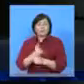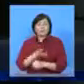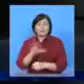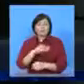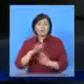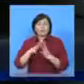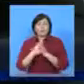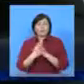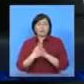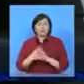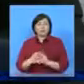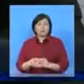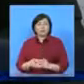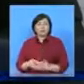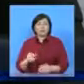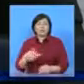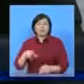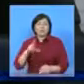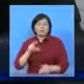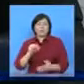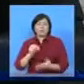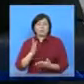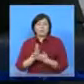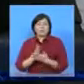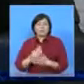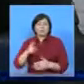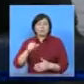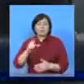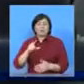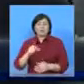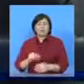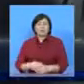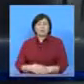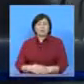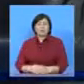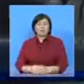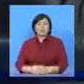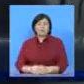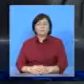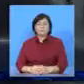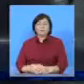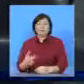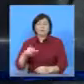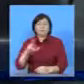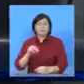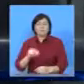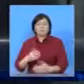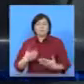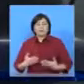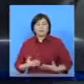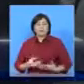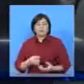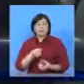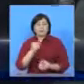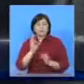где проведена газ, вода, дороги, да, где население прибывает, динамика положительная, да, должна быть